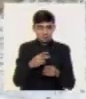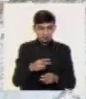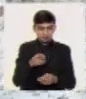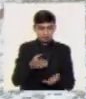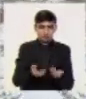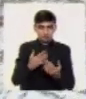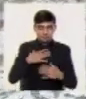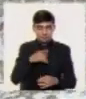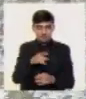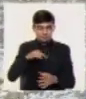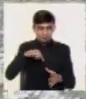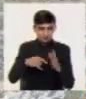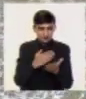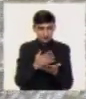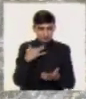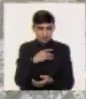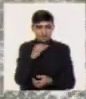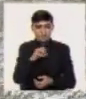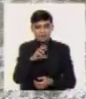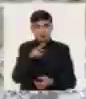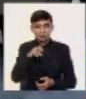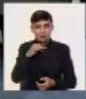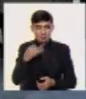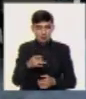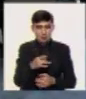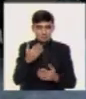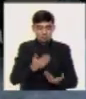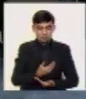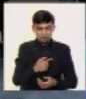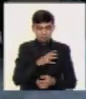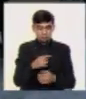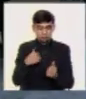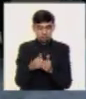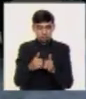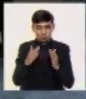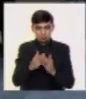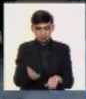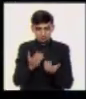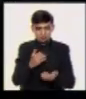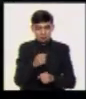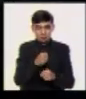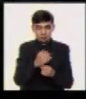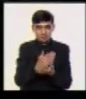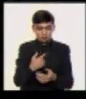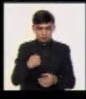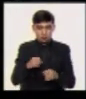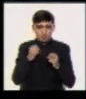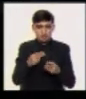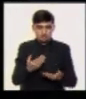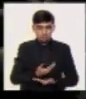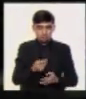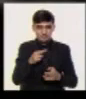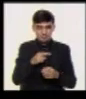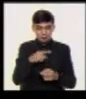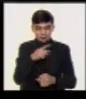Құм мен тас құрлы қадіріміз жоқ деп налыған Балтабай ауылының тұрғындары қабырғамыздың жанында қазба жұмыстары жүріп өмірімізге қауіп төндіріп отыр